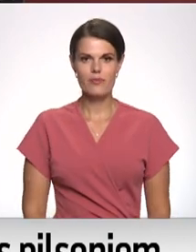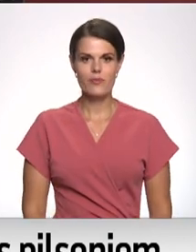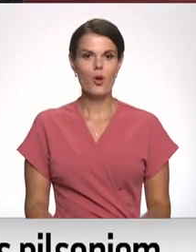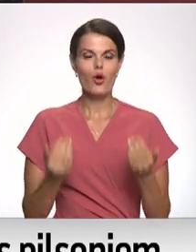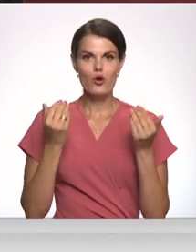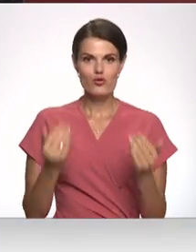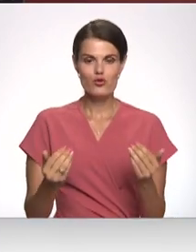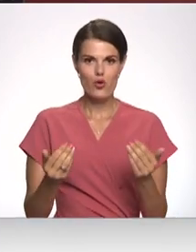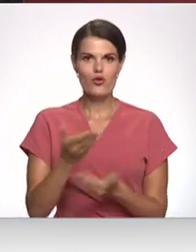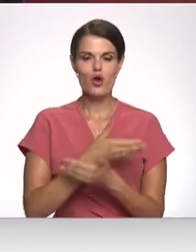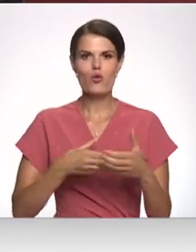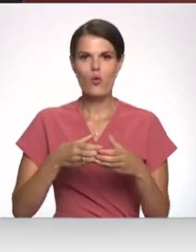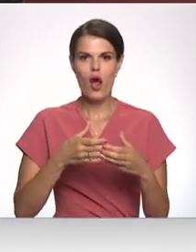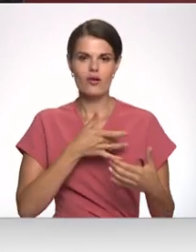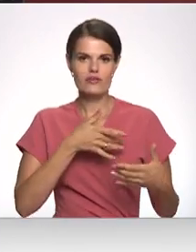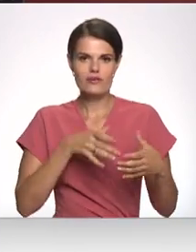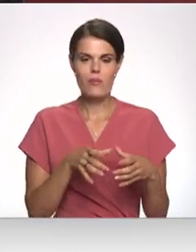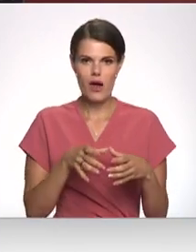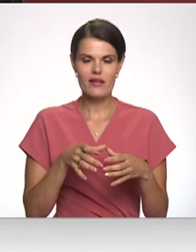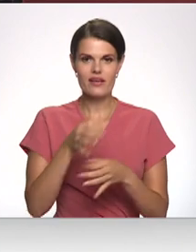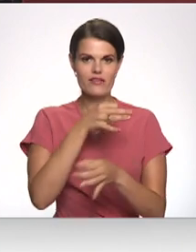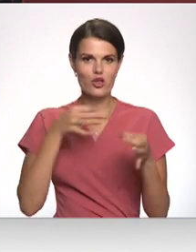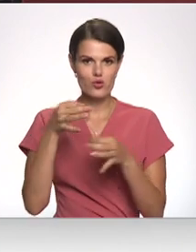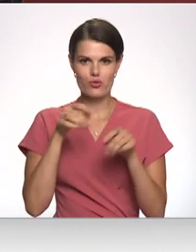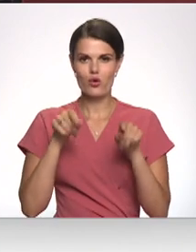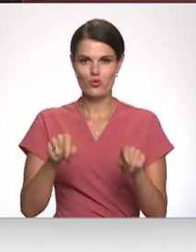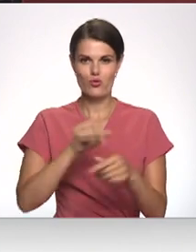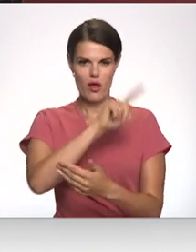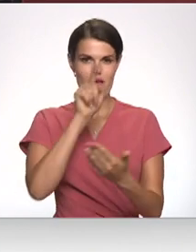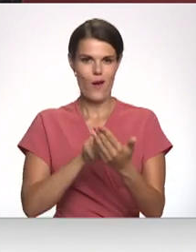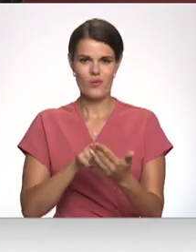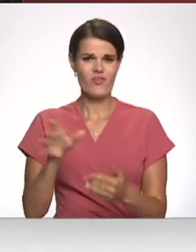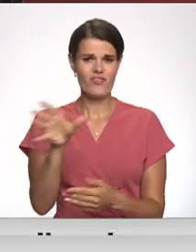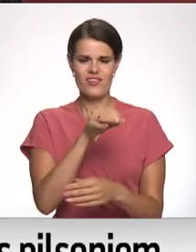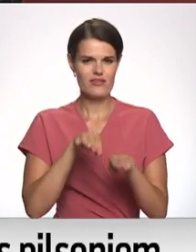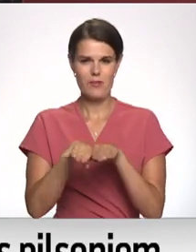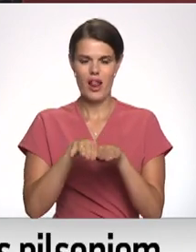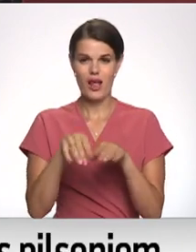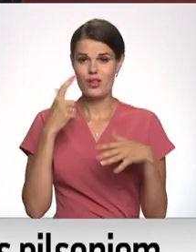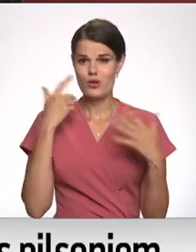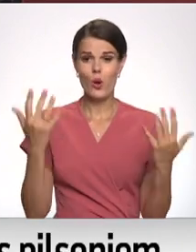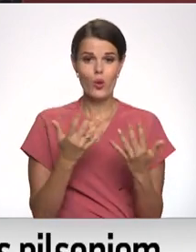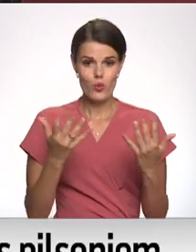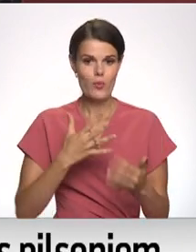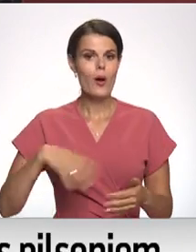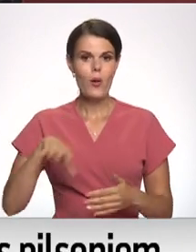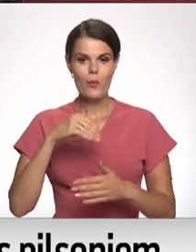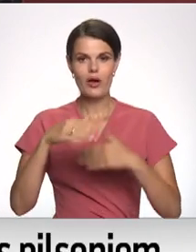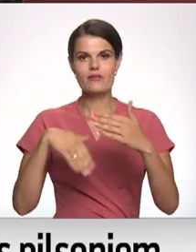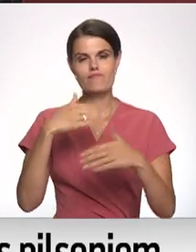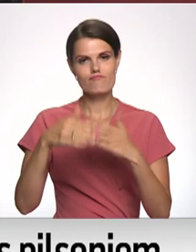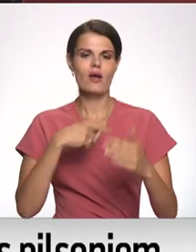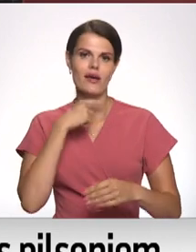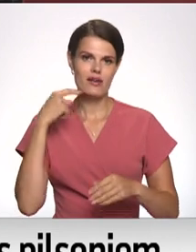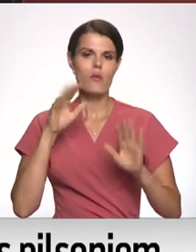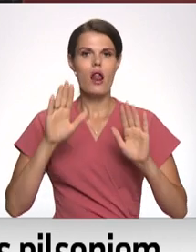Šodien koalīcijas partijas diskutē šo jautājumu. Visiem ir ļoti līdzīgas domas. Mēs virzīsimies uz to, ka